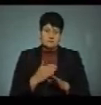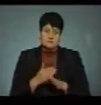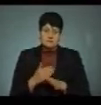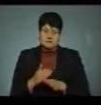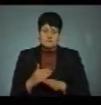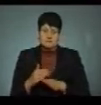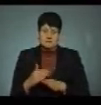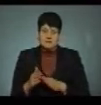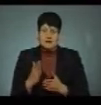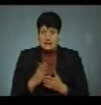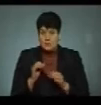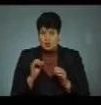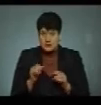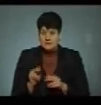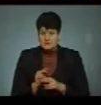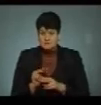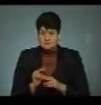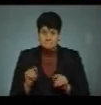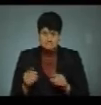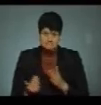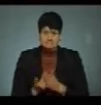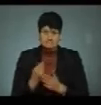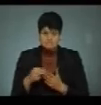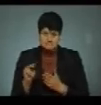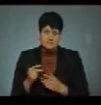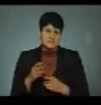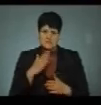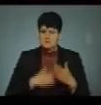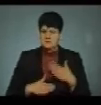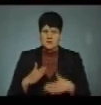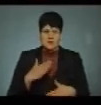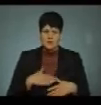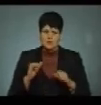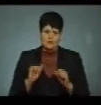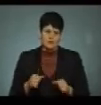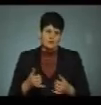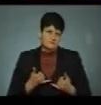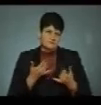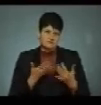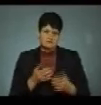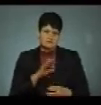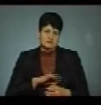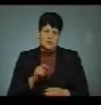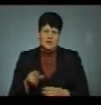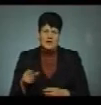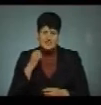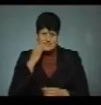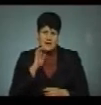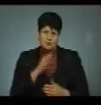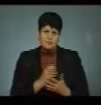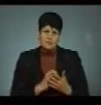воно є можливість обновити, з'являється нове, ми його з радістю можемо надати людям, а це старе, що є, будемо